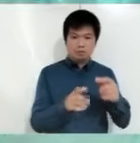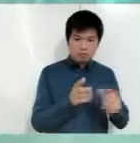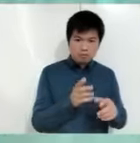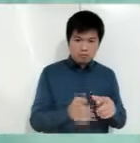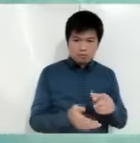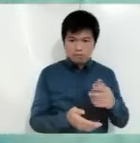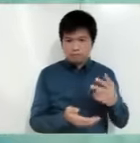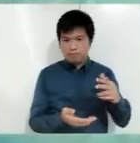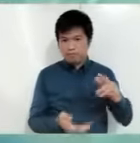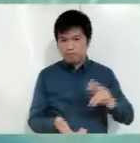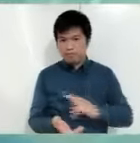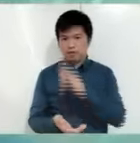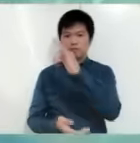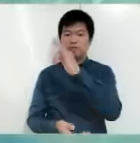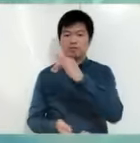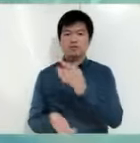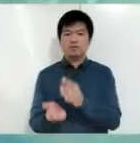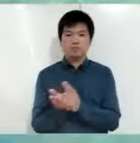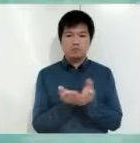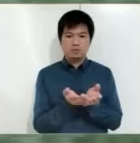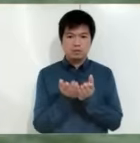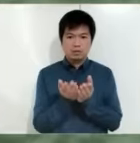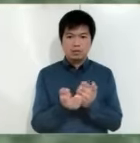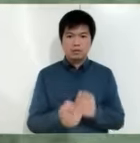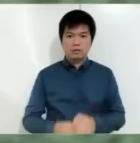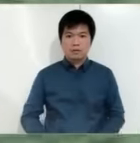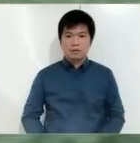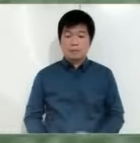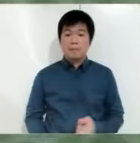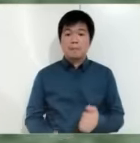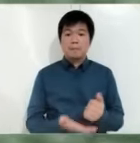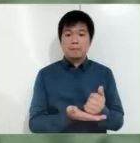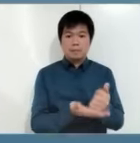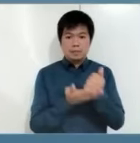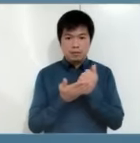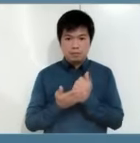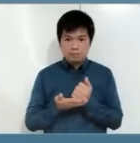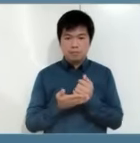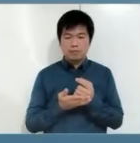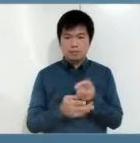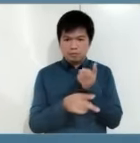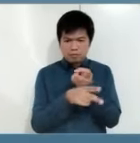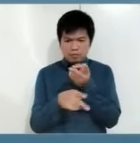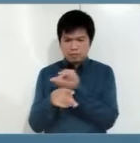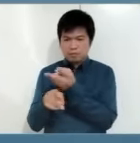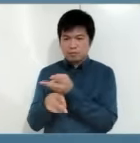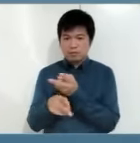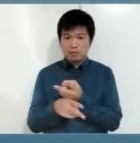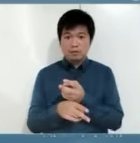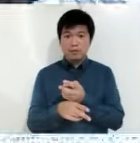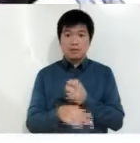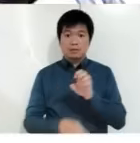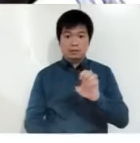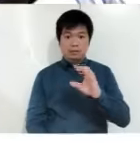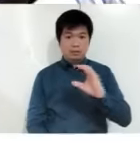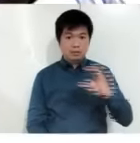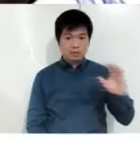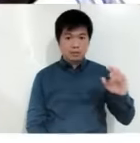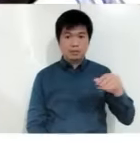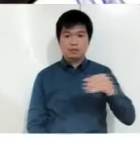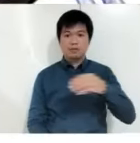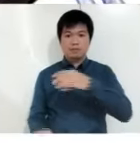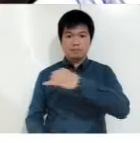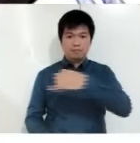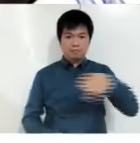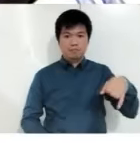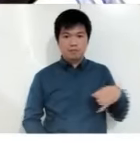sa Philippine Navy, malaking tulong ang BRP Davao del Sur para mabantayan ang ating exclusive economic zone sa West Philippine Sea. Sa gitna ng